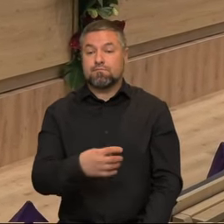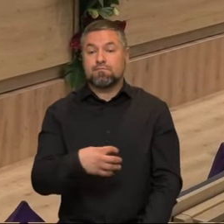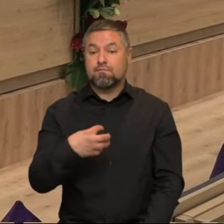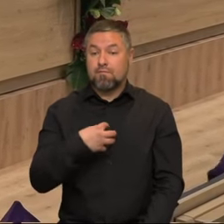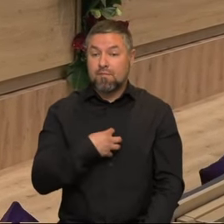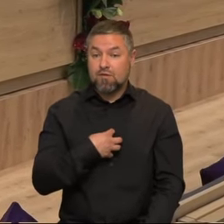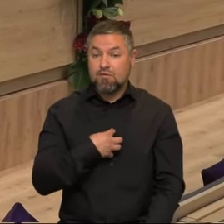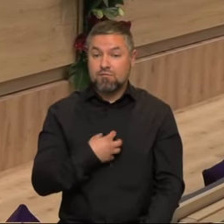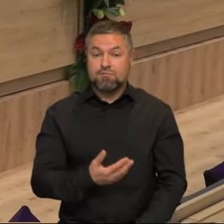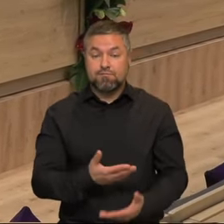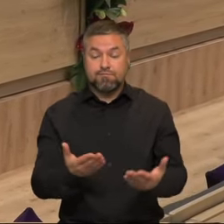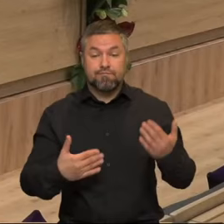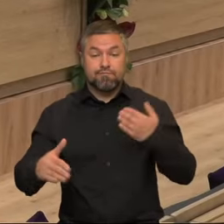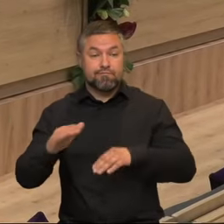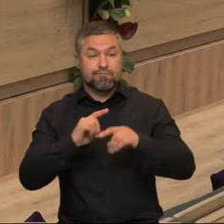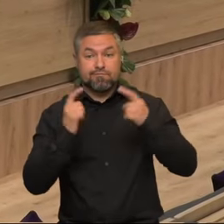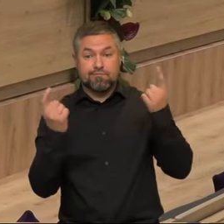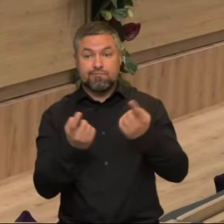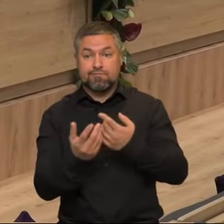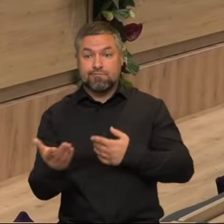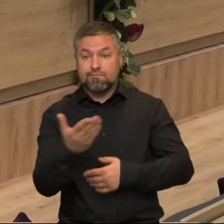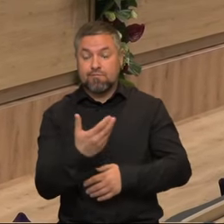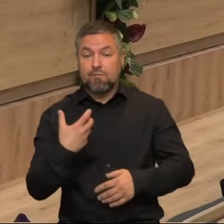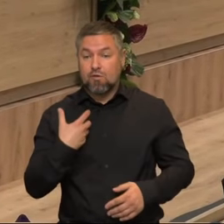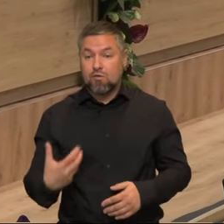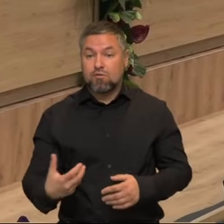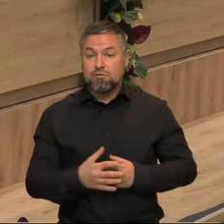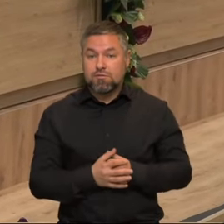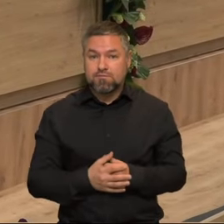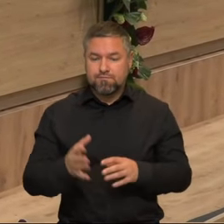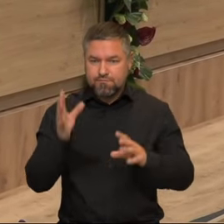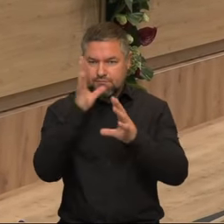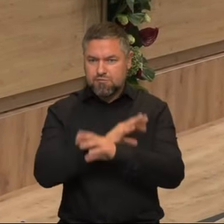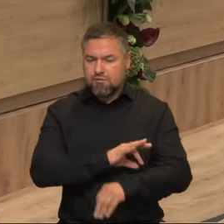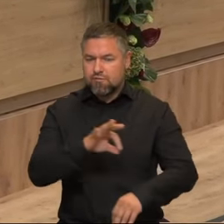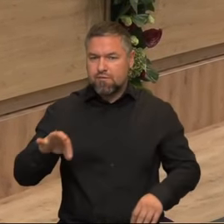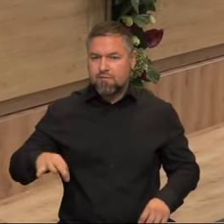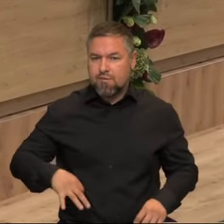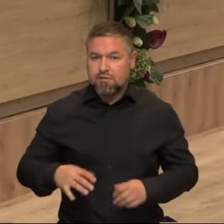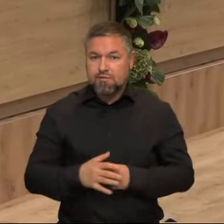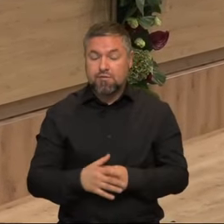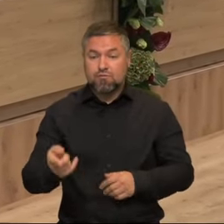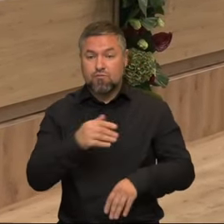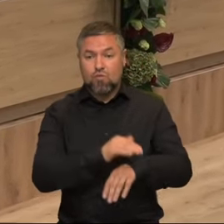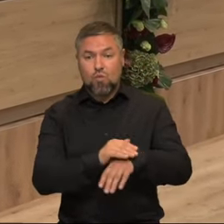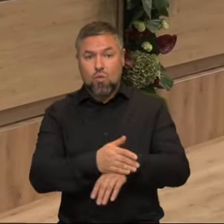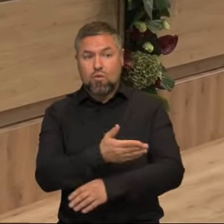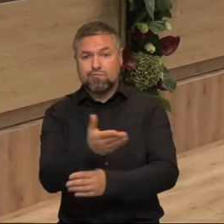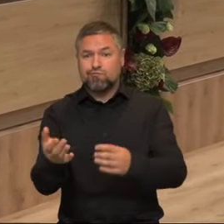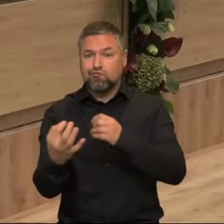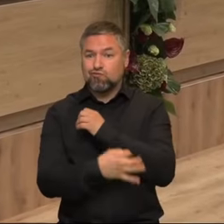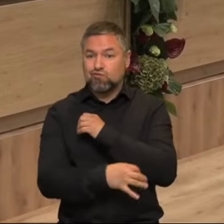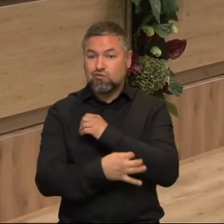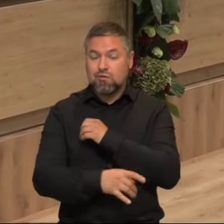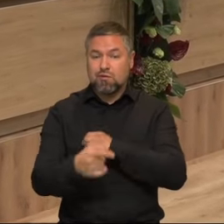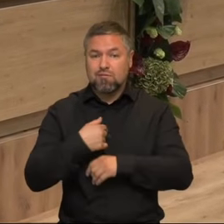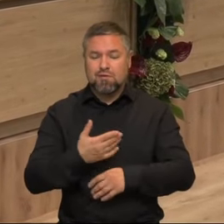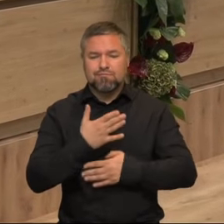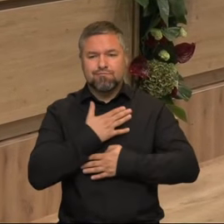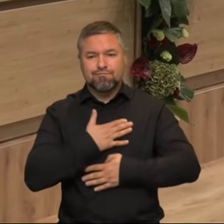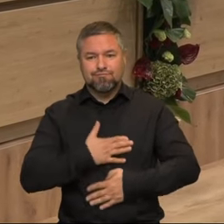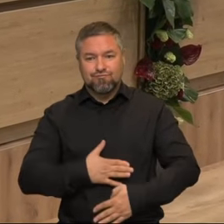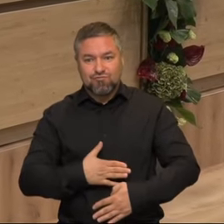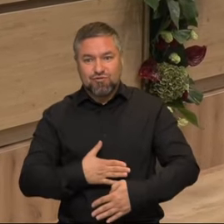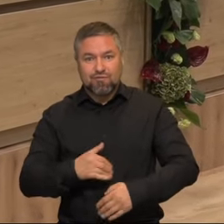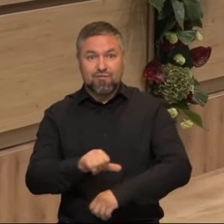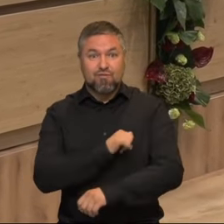Magnificencjo rektorze, wysoki senacie, drodzy goście, szanowni państwo, koledzy i koleżanki studenci. Jest mi niezmiernie